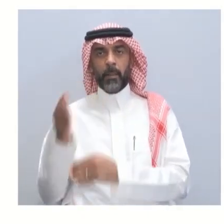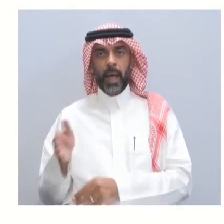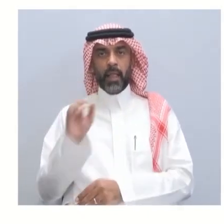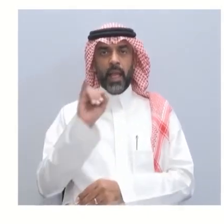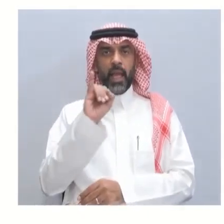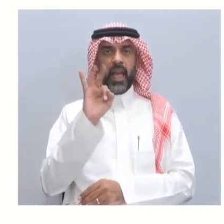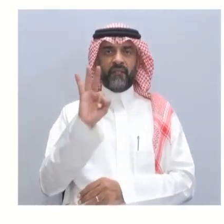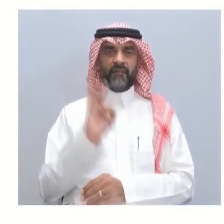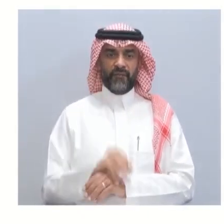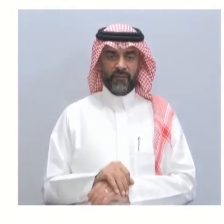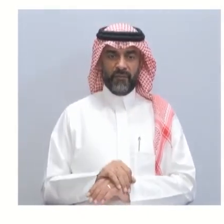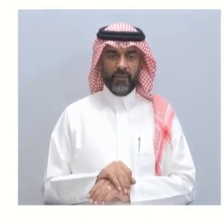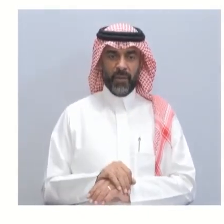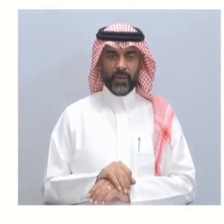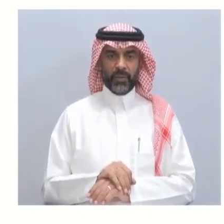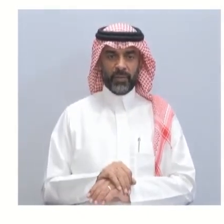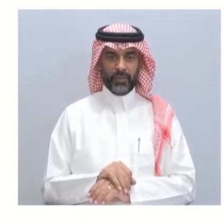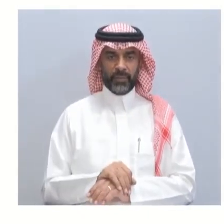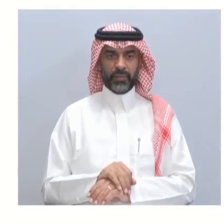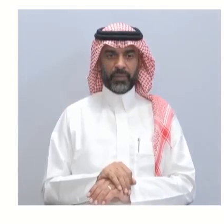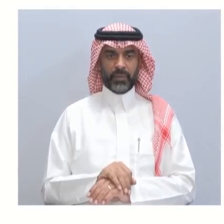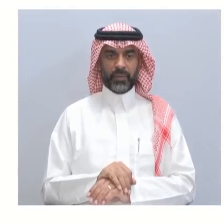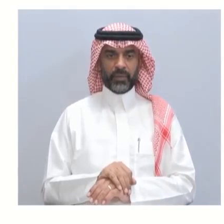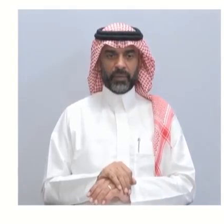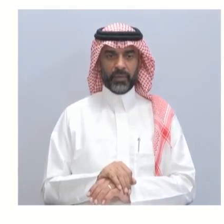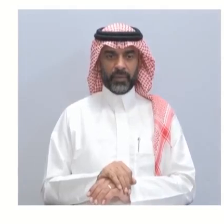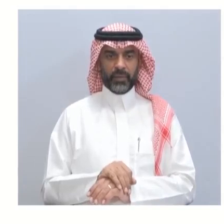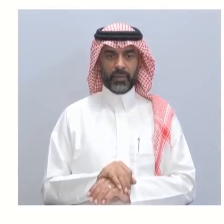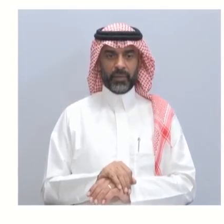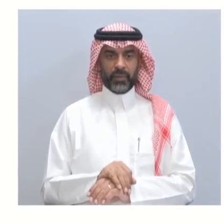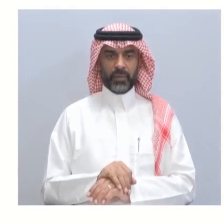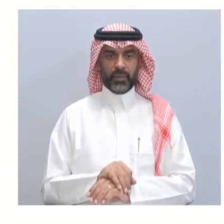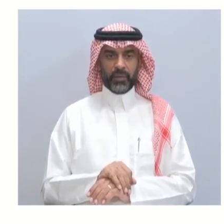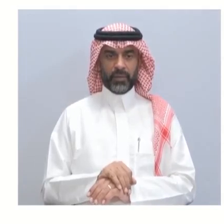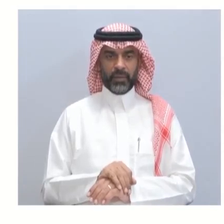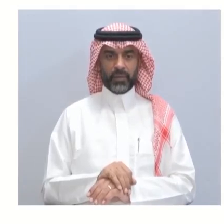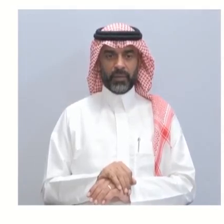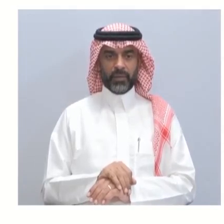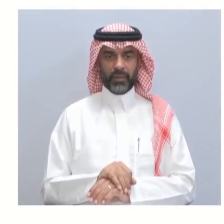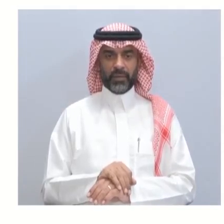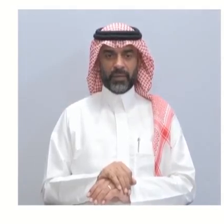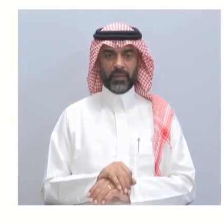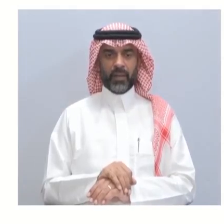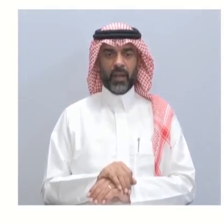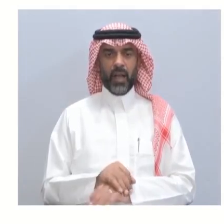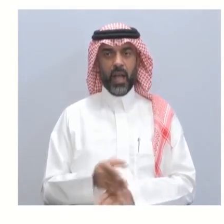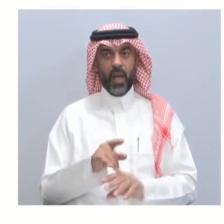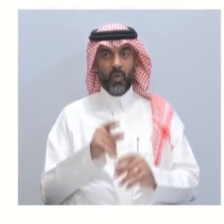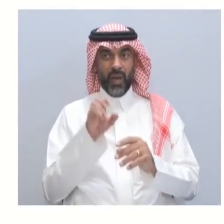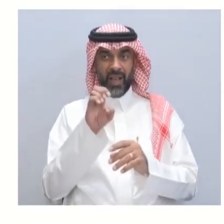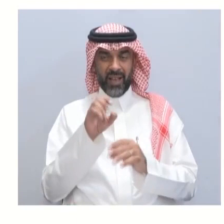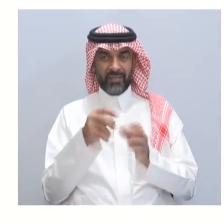الاف يوجد معها ذ بوابه نعم تحقق الشرط والا سيقابلك شرط